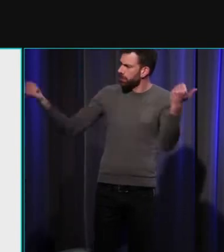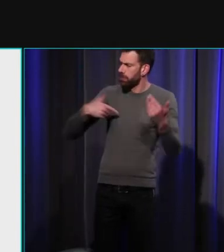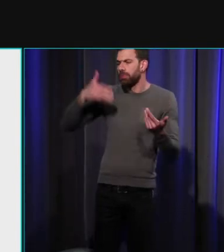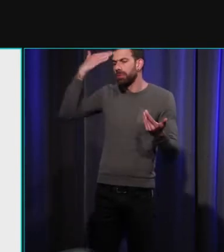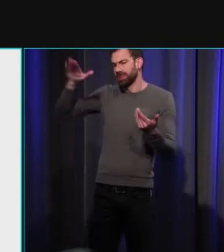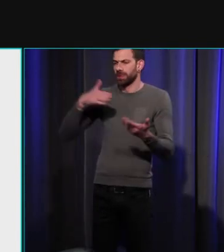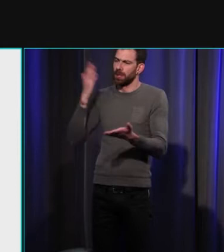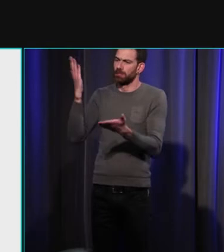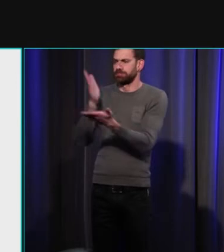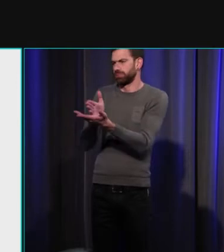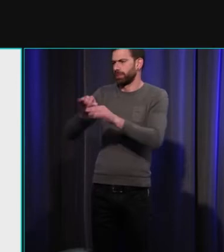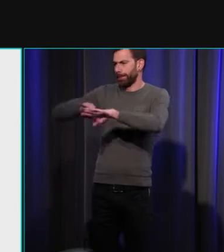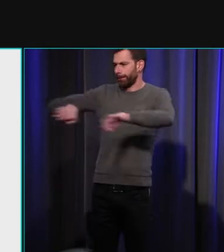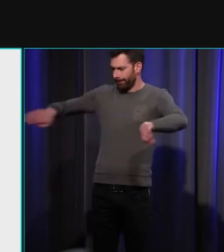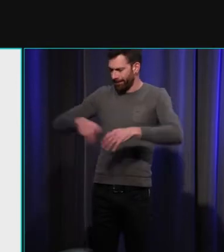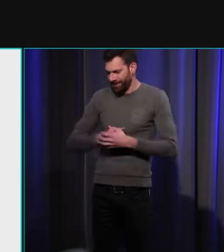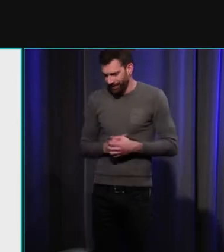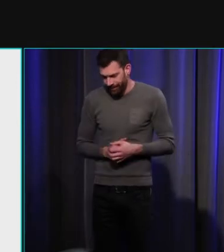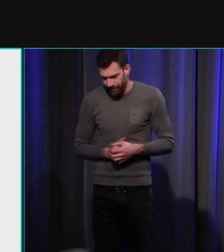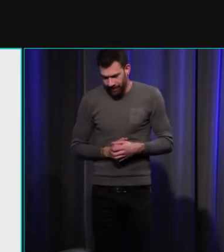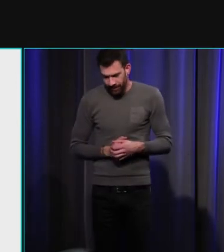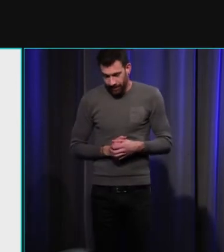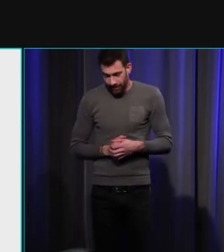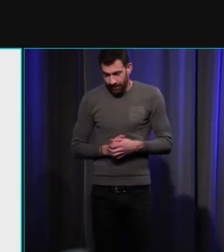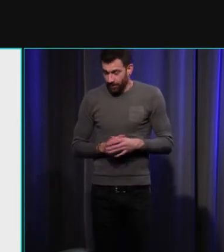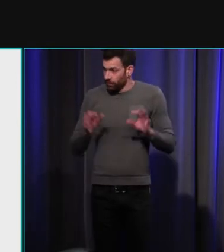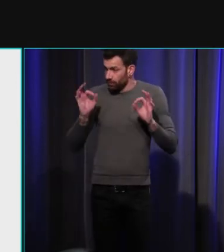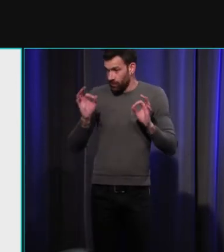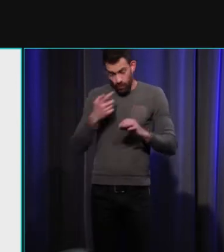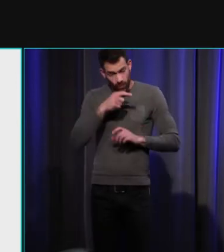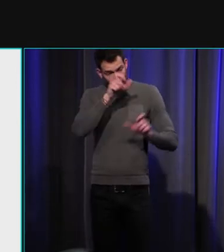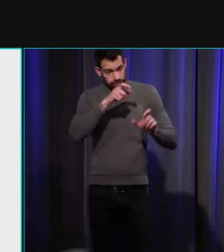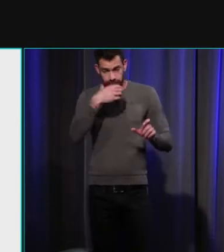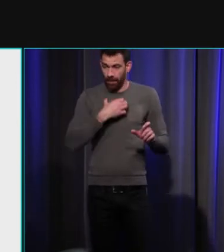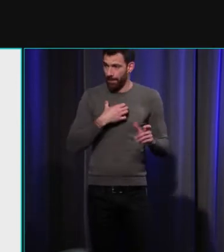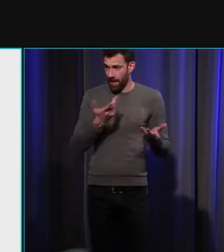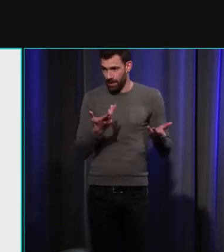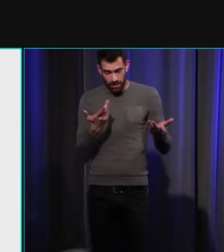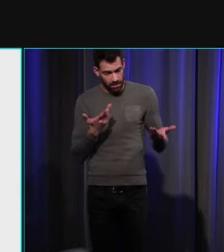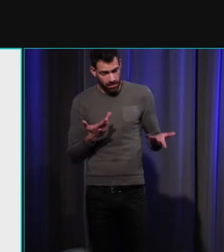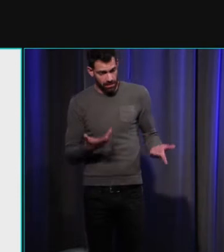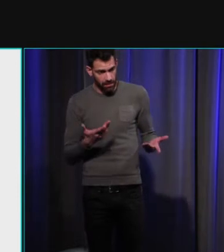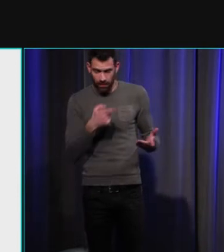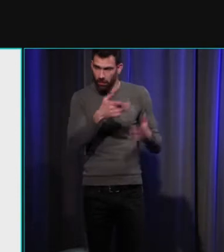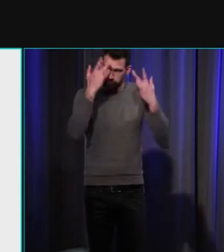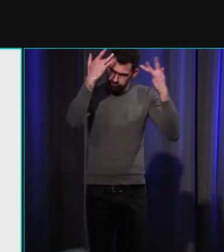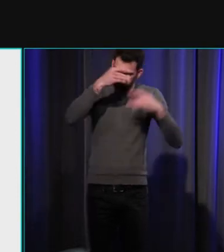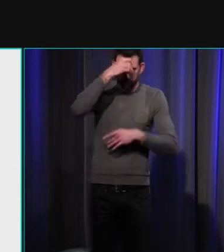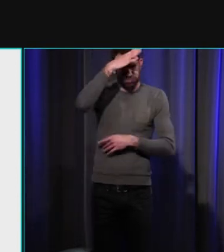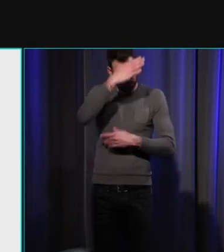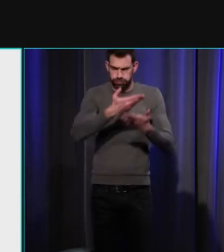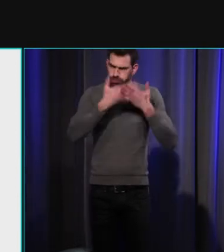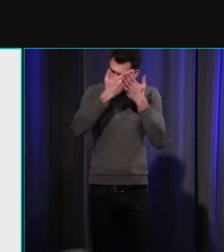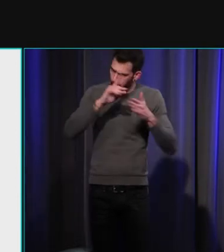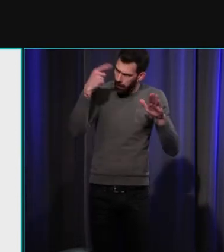2054 eh bien ces prêtres donc vous êtes cultiver désormais vous vous faites des études très poussées